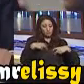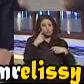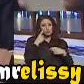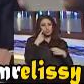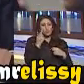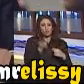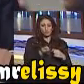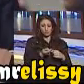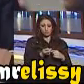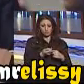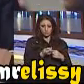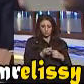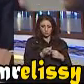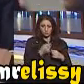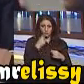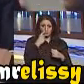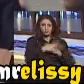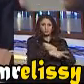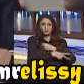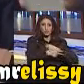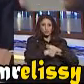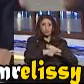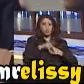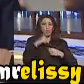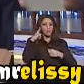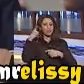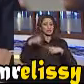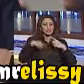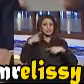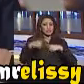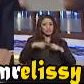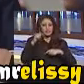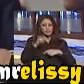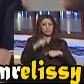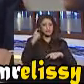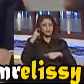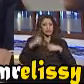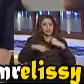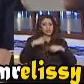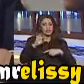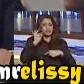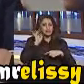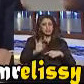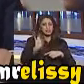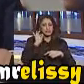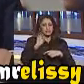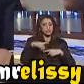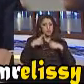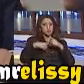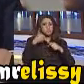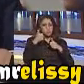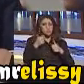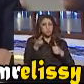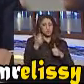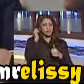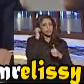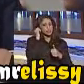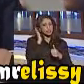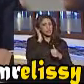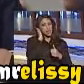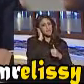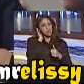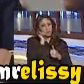هو كان بيتصل بيه على مدار الاسبوع، التليفون كان بيرن، يعني هل في يعني تبرير منطقي لهذا الموضوع؟ احنا